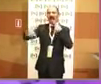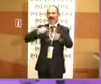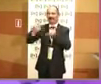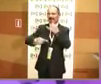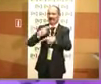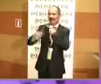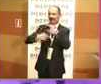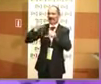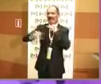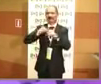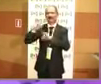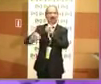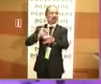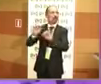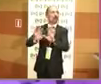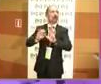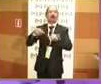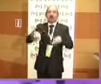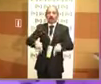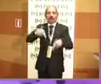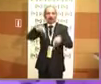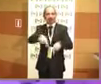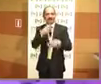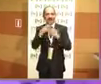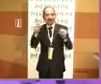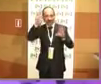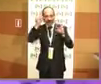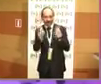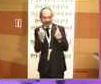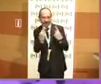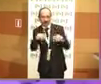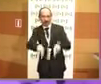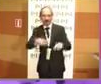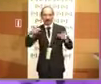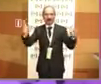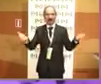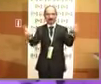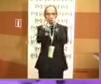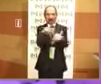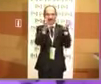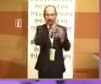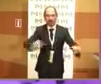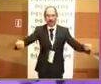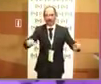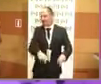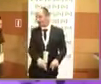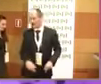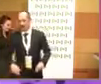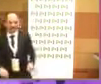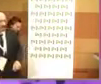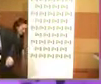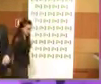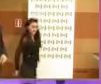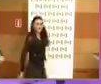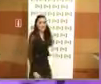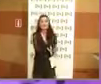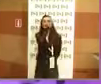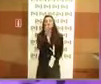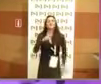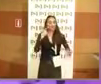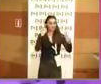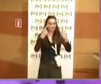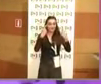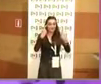gli anti-boschiani, con quello che sta accadendo nella nostra democrazia. L'Italia si aspetta che tornino